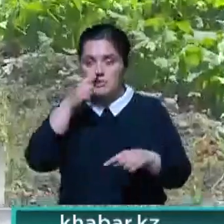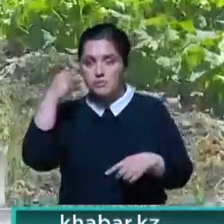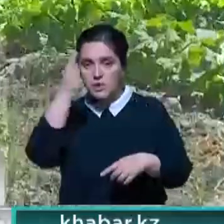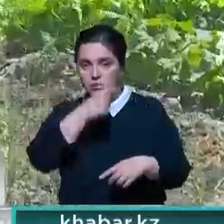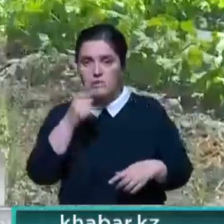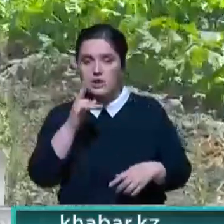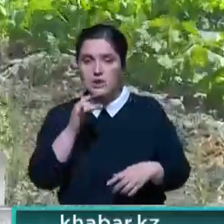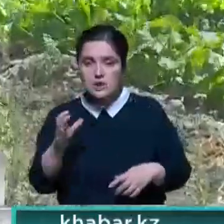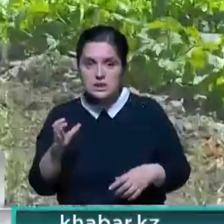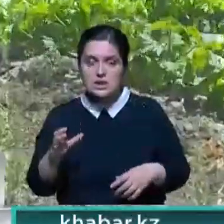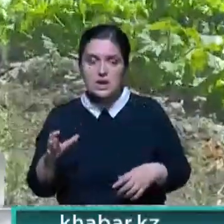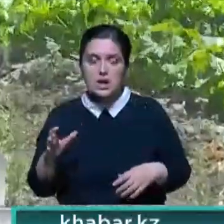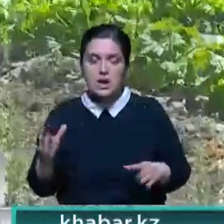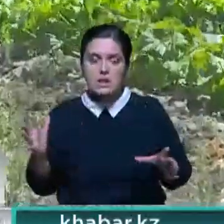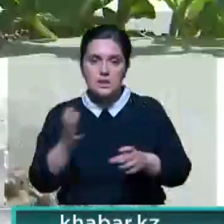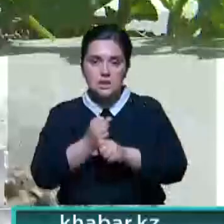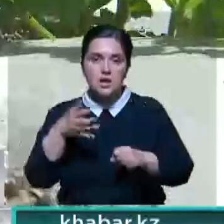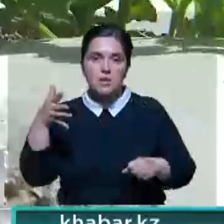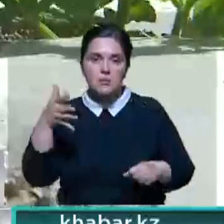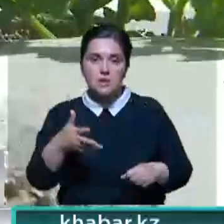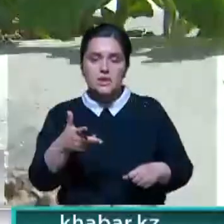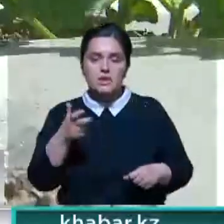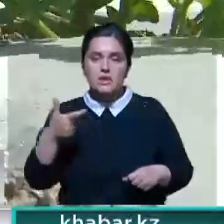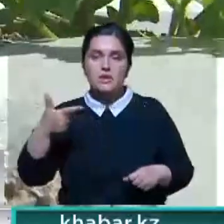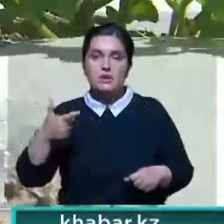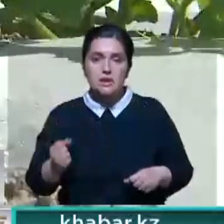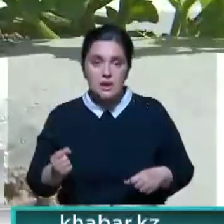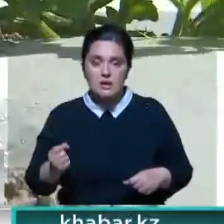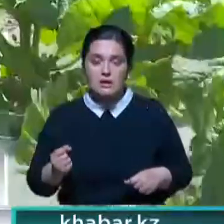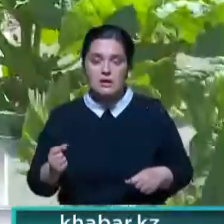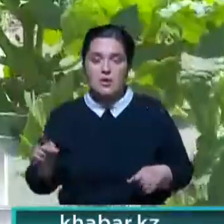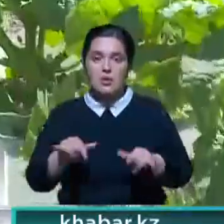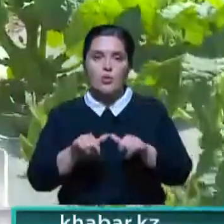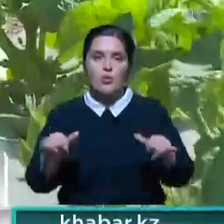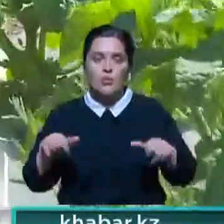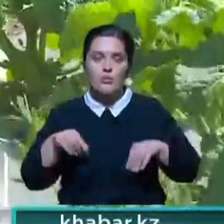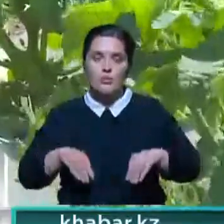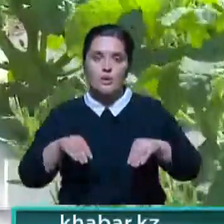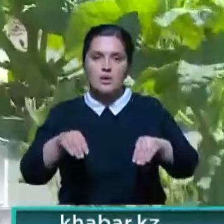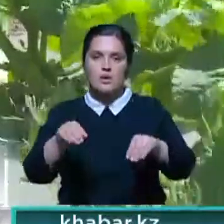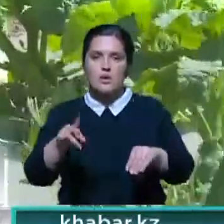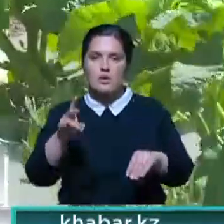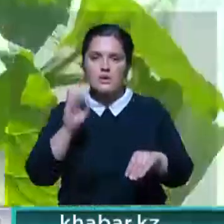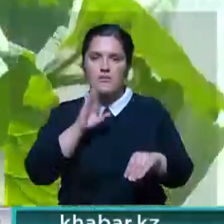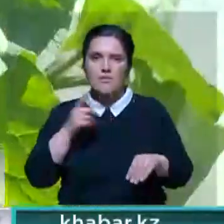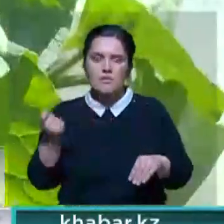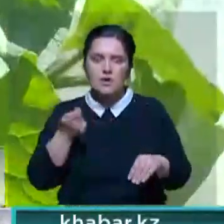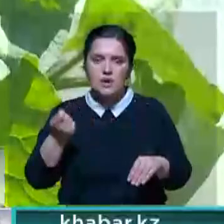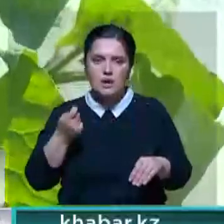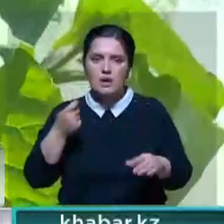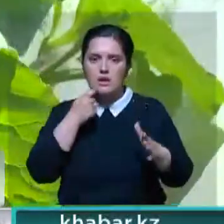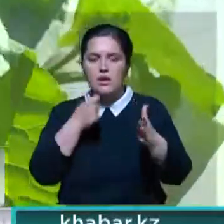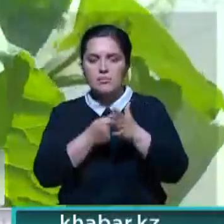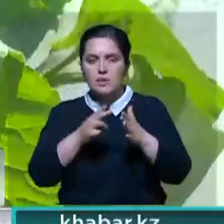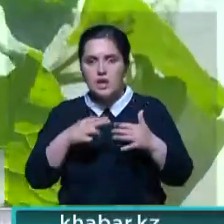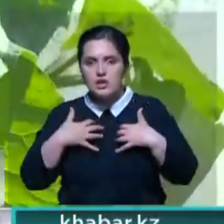рисовые площади в целом сократили на 5300 гектаров. Вместо него увеличивают посевы невлагоемких бахчевых и кормовых